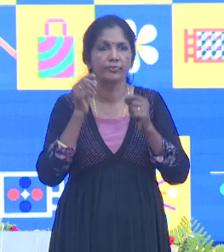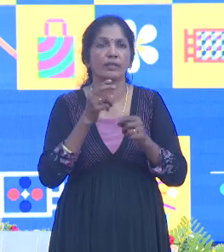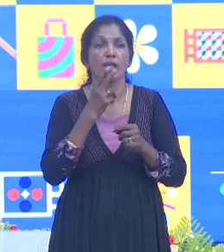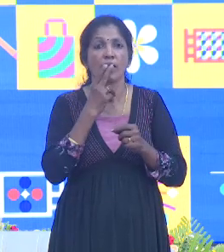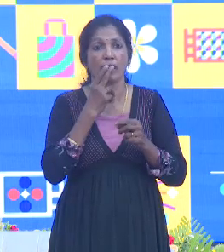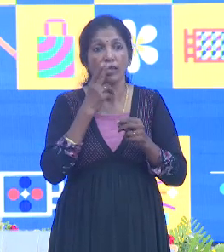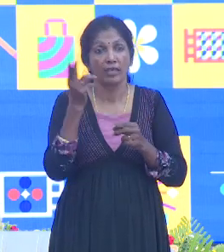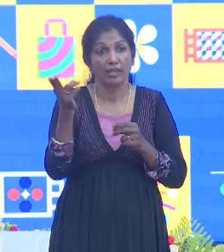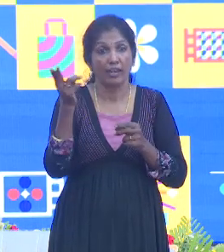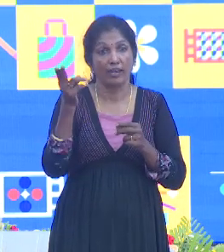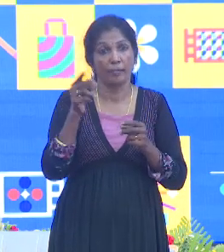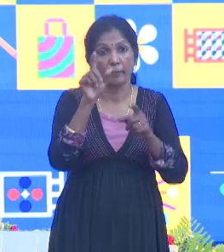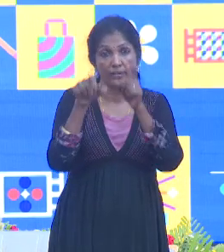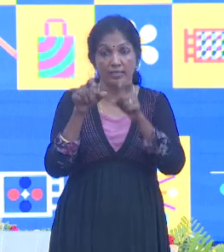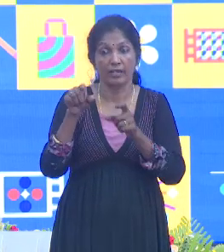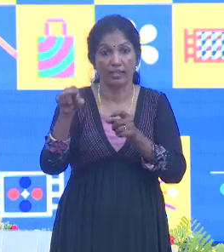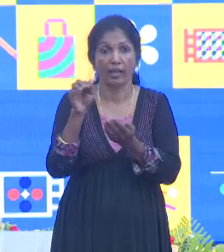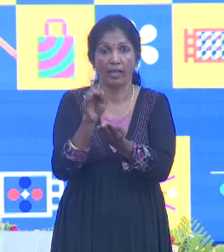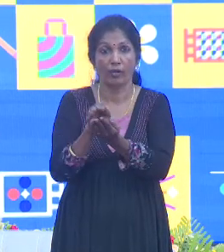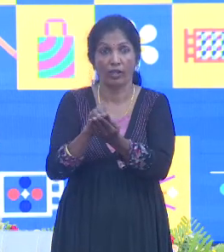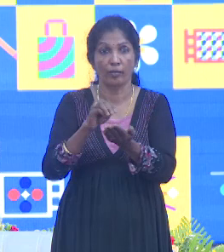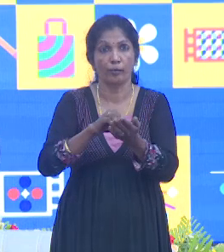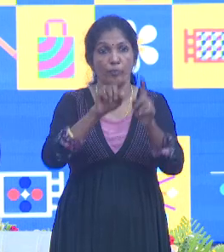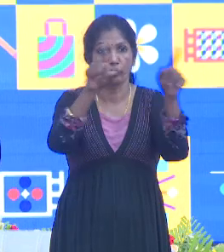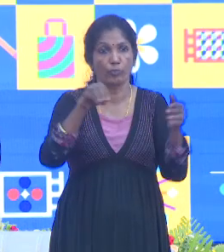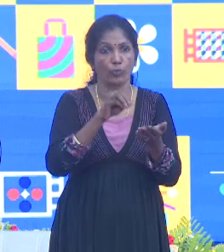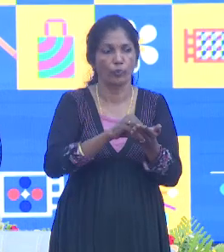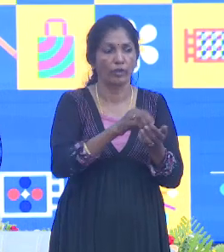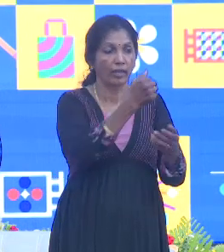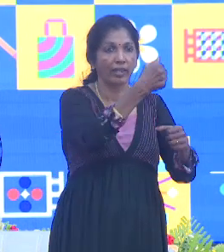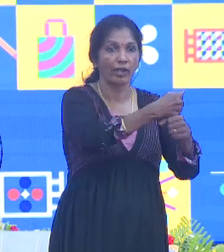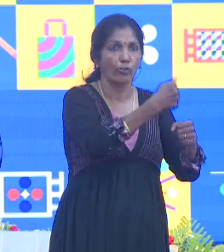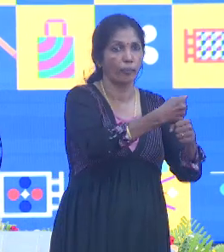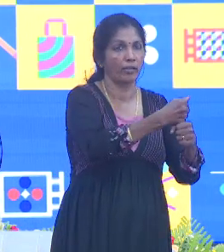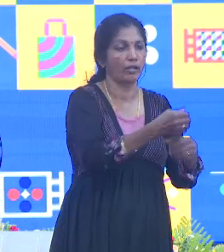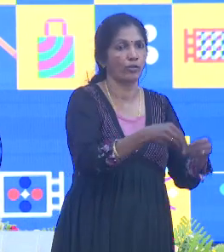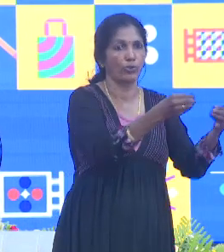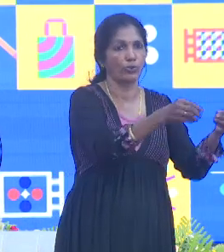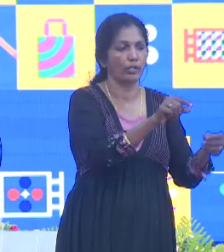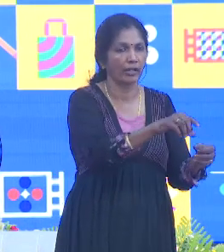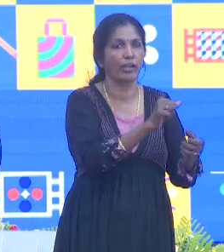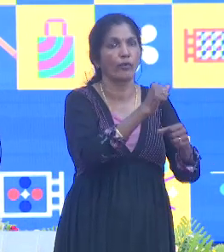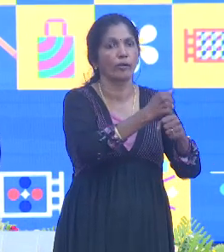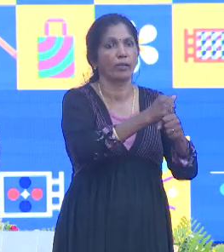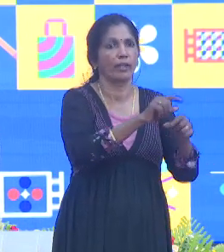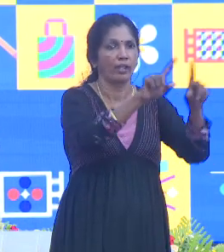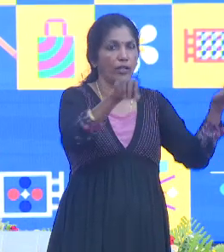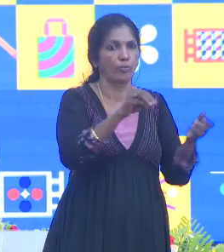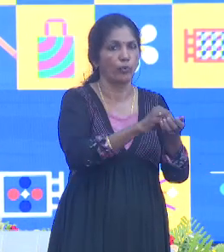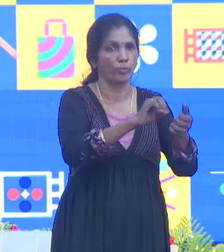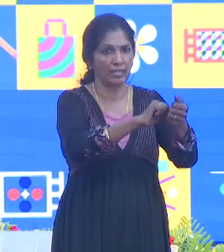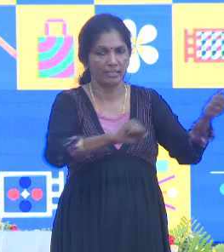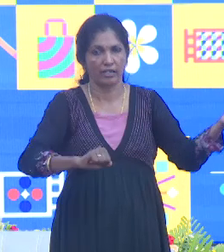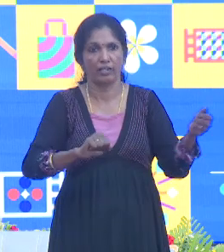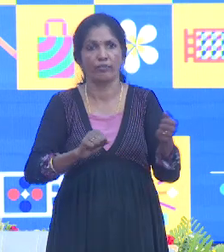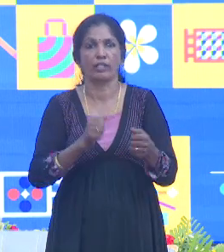ടെനൻറ്റിൻ്റെ കൈവശമുള്ള ഭൂമി ഗവൺമെൻറ്റിൽ വെസ്റ്റ് ചെയ്തുകൊണ്ട് ഗവൺമെൻറ് അതിൻ്റെ പട്ടയം, അതിൻ്റെ ഉടമസ്ഥാവകാശം കൊടുക്കുന്നു